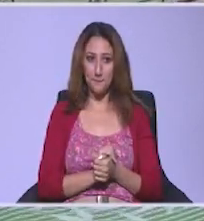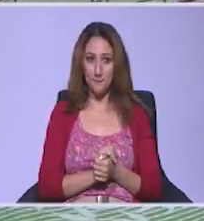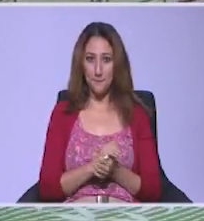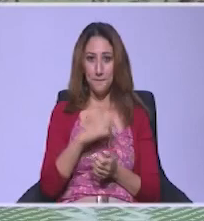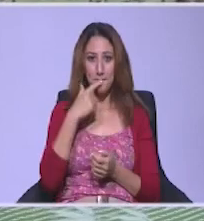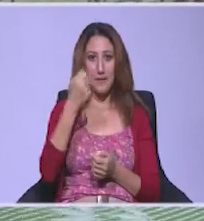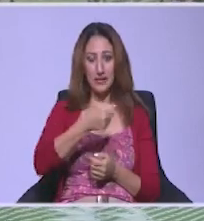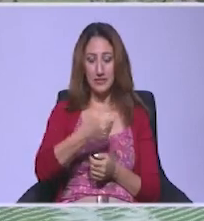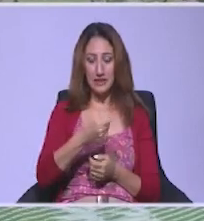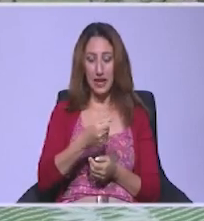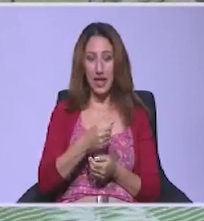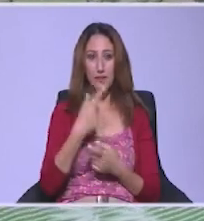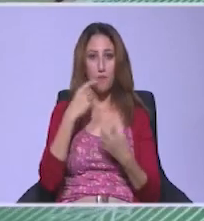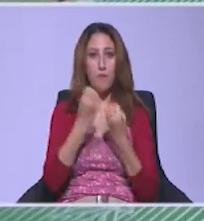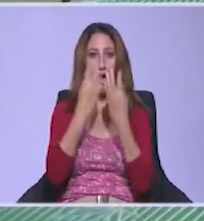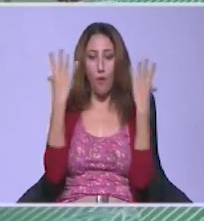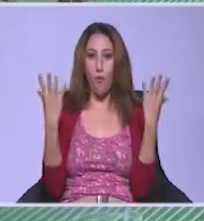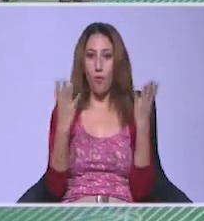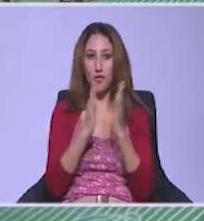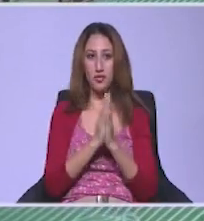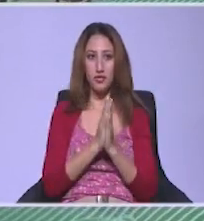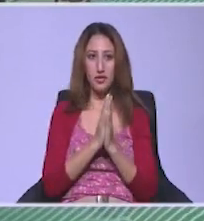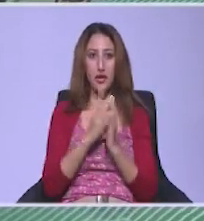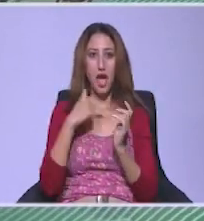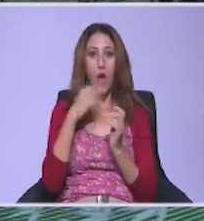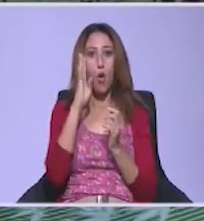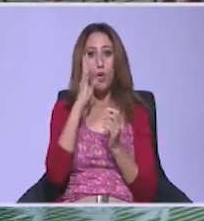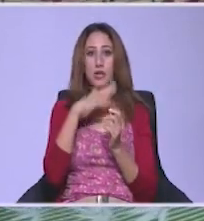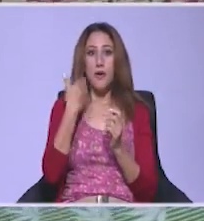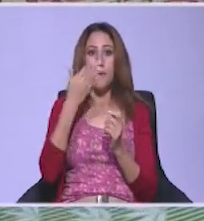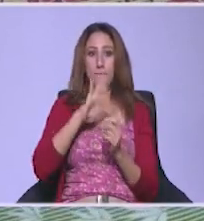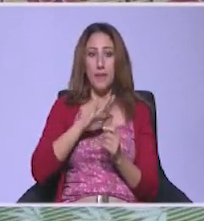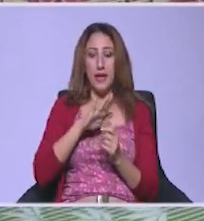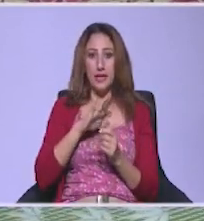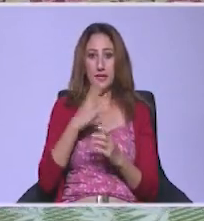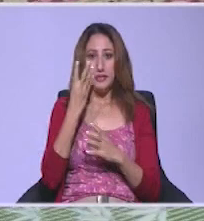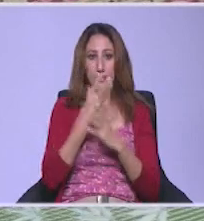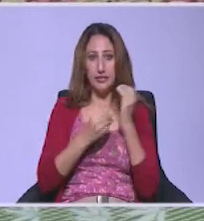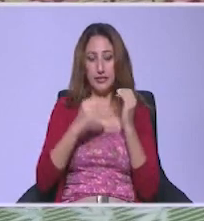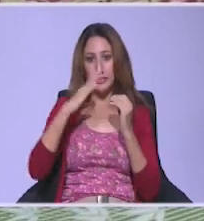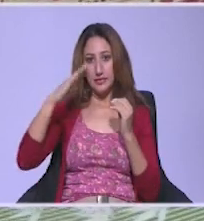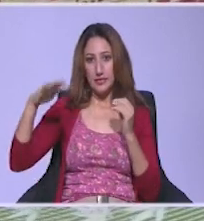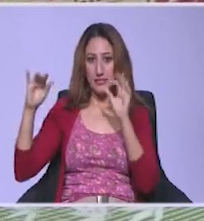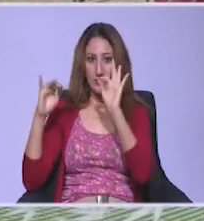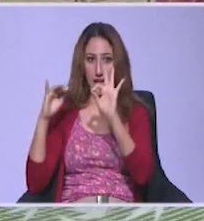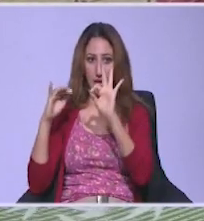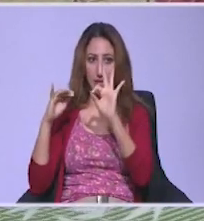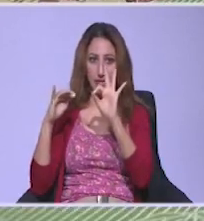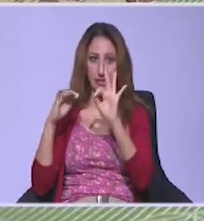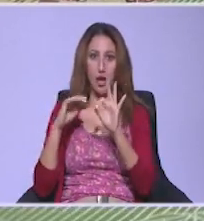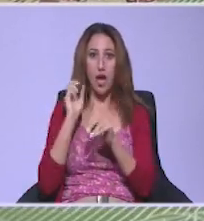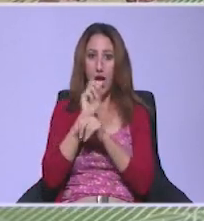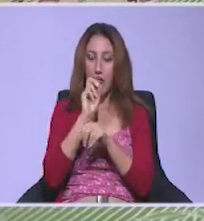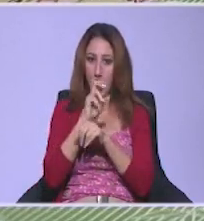على سلامتك. انت بعتيلي تحت امرك. انا ارمله ومعايا كان 3 عيال